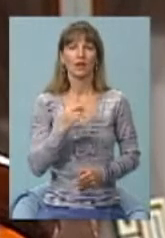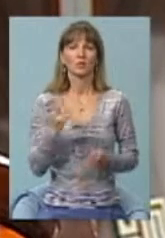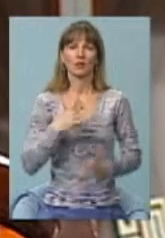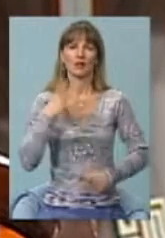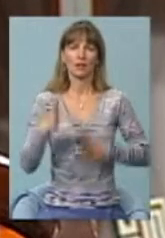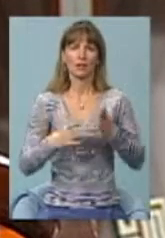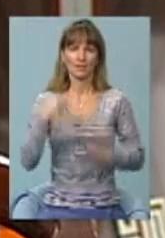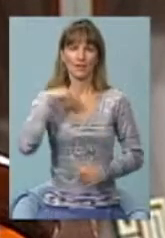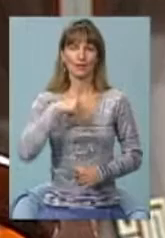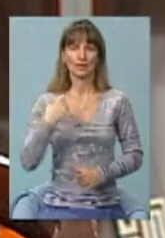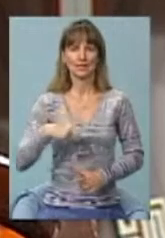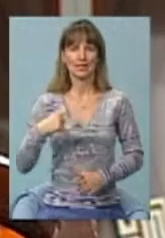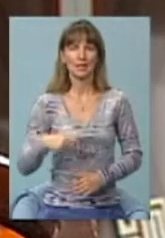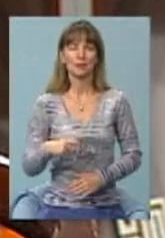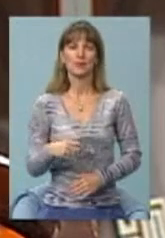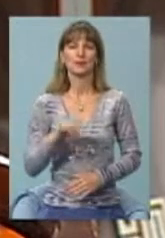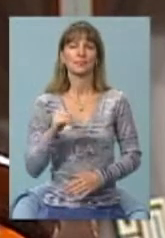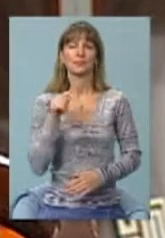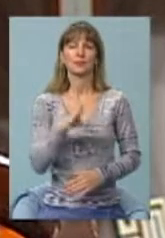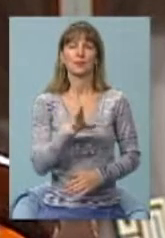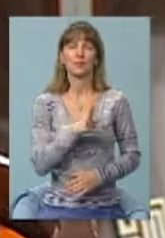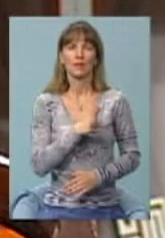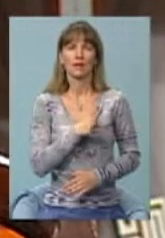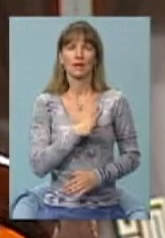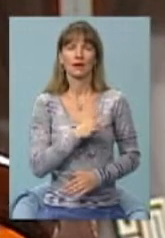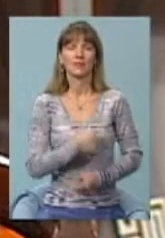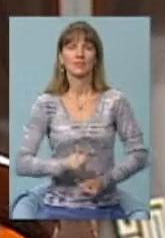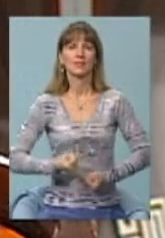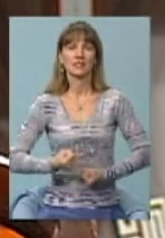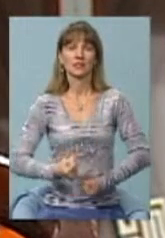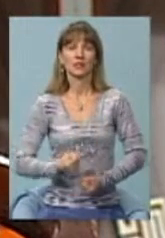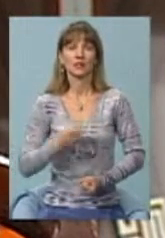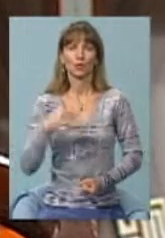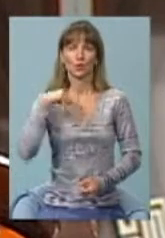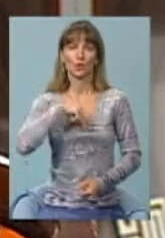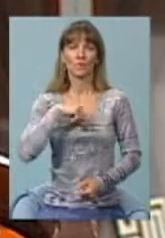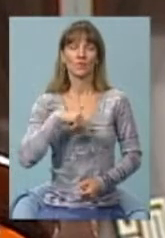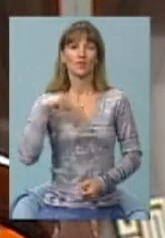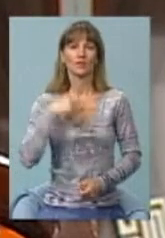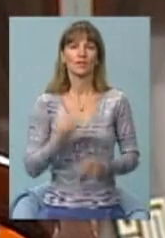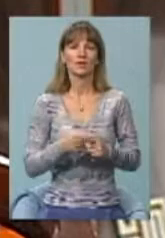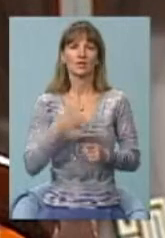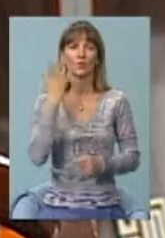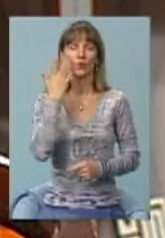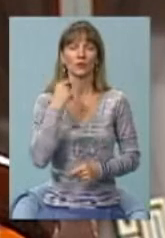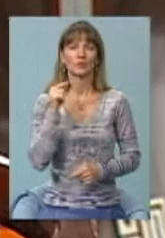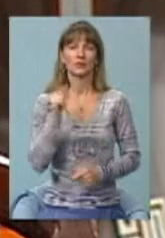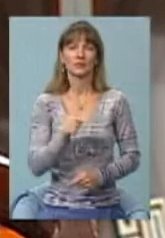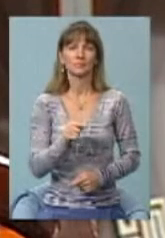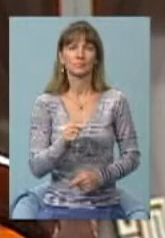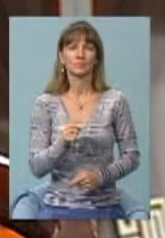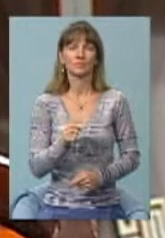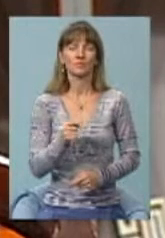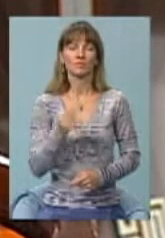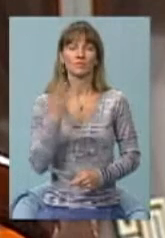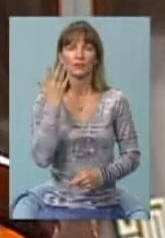себе. Вона й буває фізична та духовна. Духовна – це коли ти